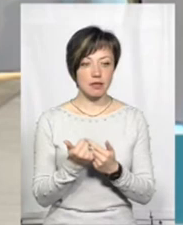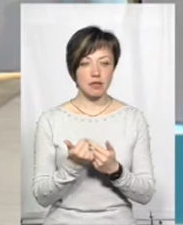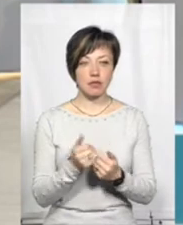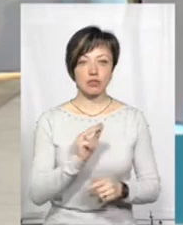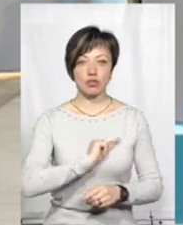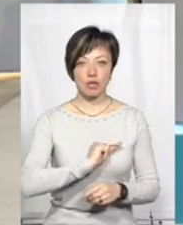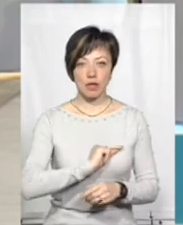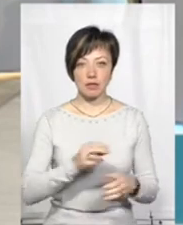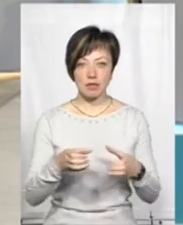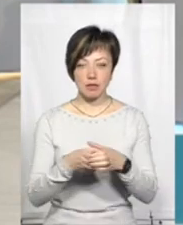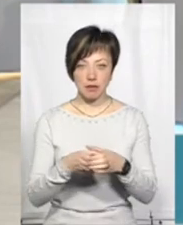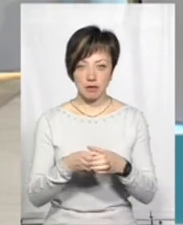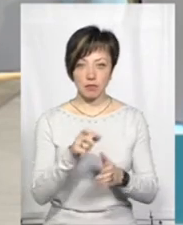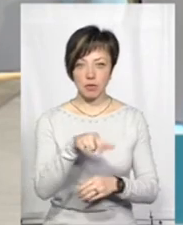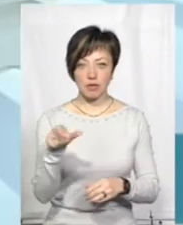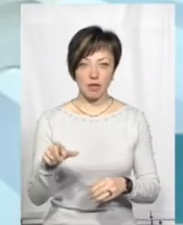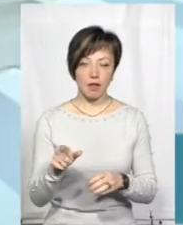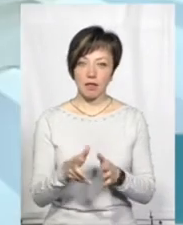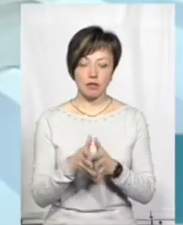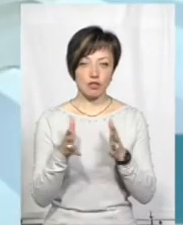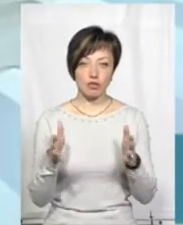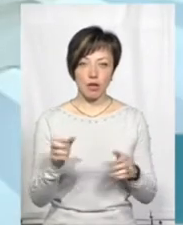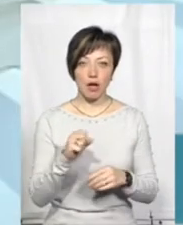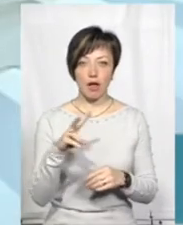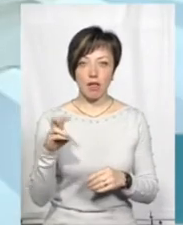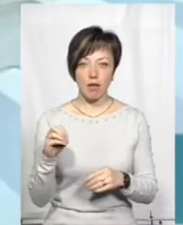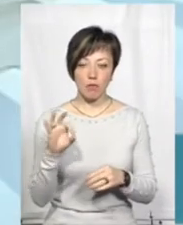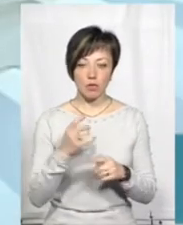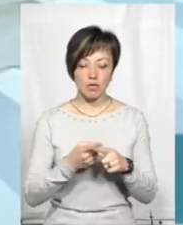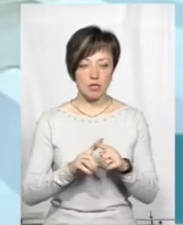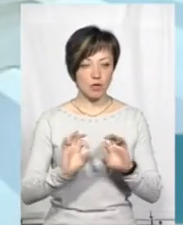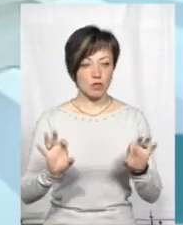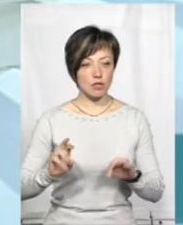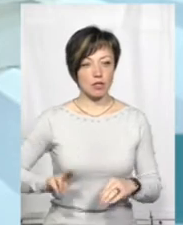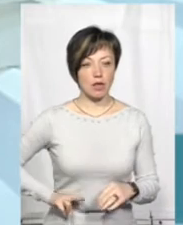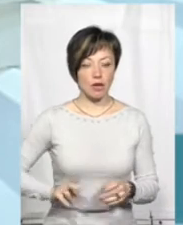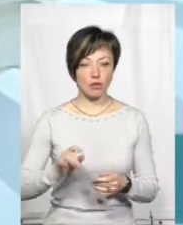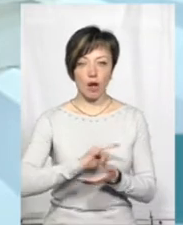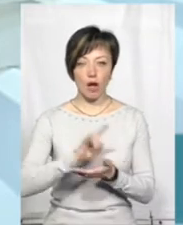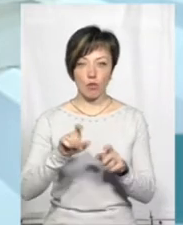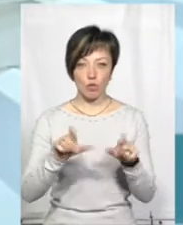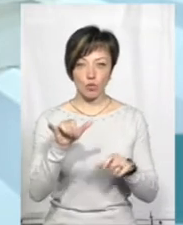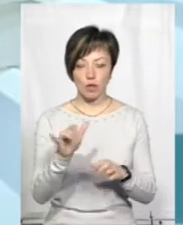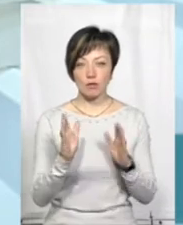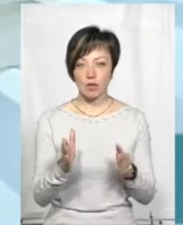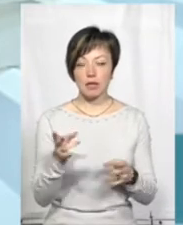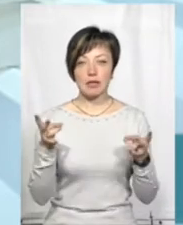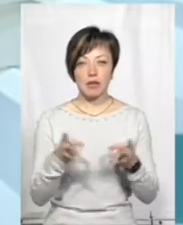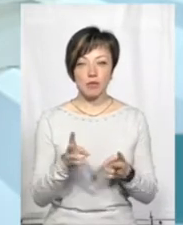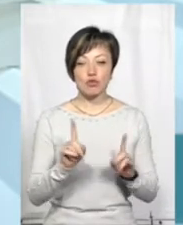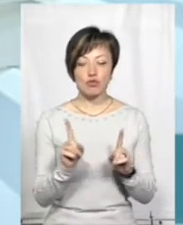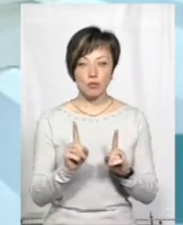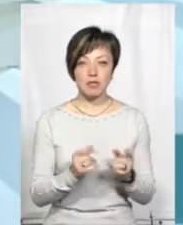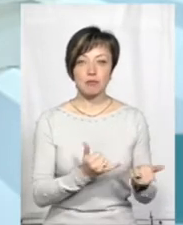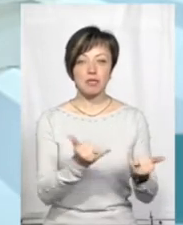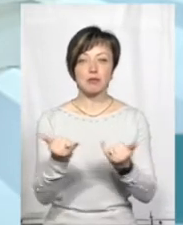штатна чисельність працівників там незначна, але про це вам розкаже директор аеропорту, який буде у вас. Але там потрібно, щоб для